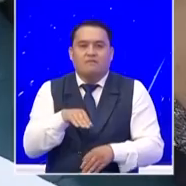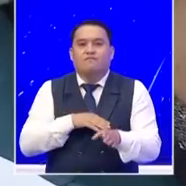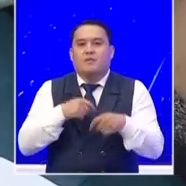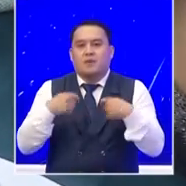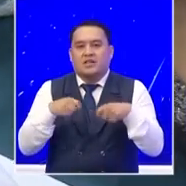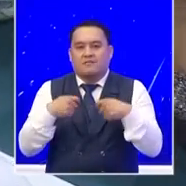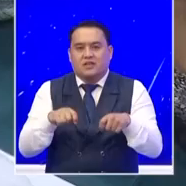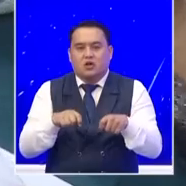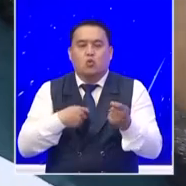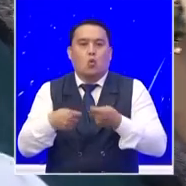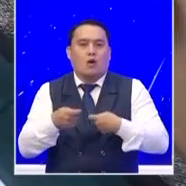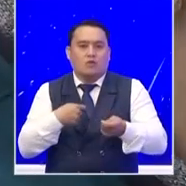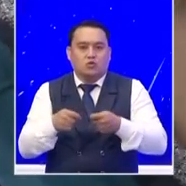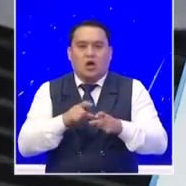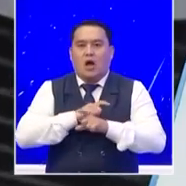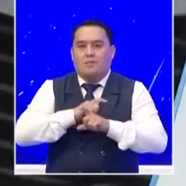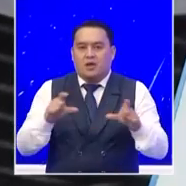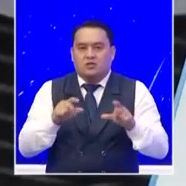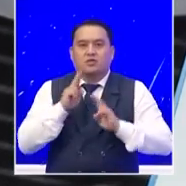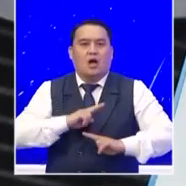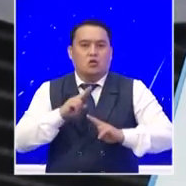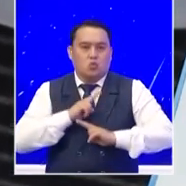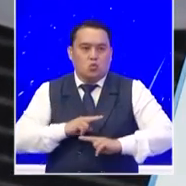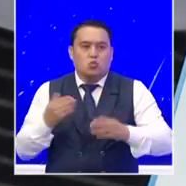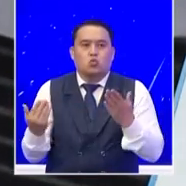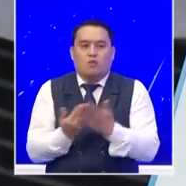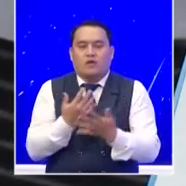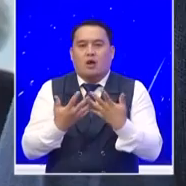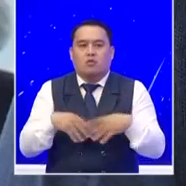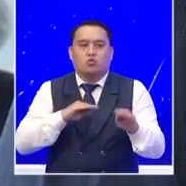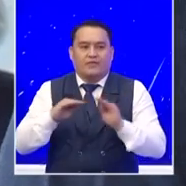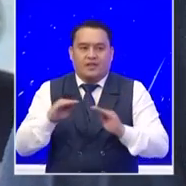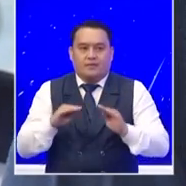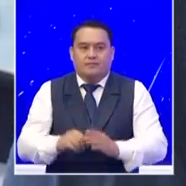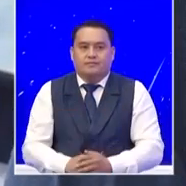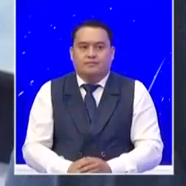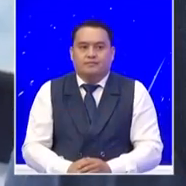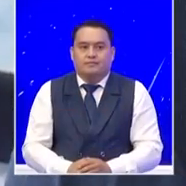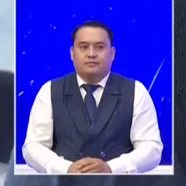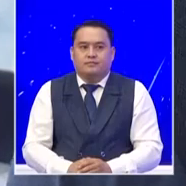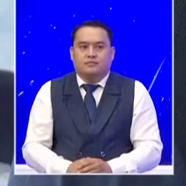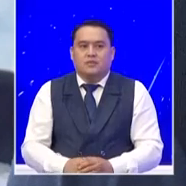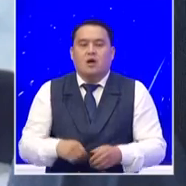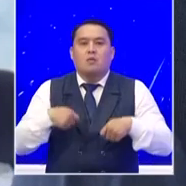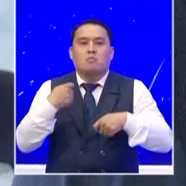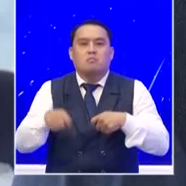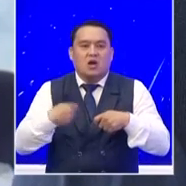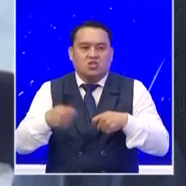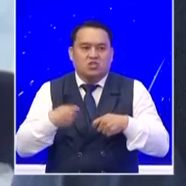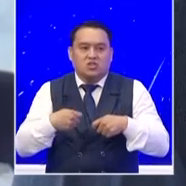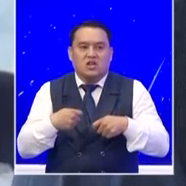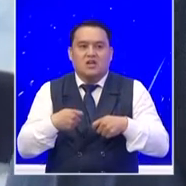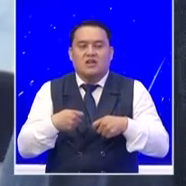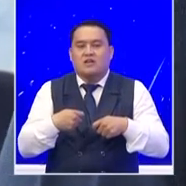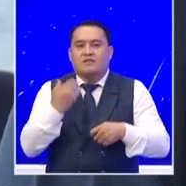реализовать задуманное, руководство объекта обеспечило сотрудников новейшим оборудованием. Производственные швейные машинки высокоскоростные фирма